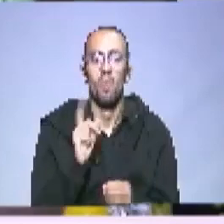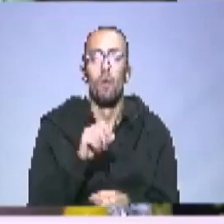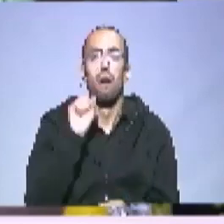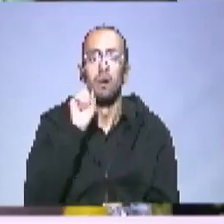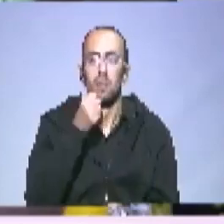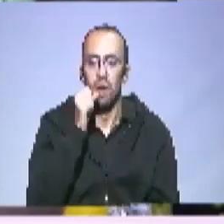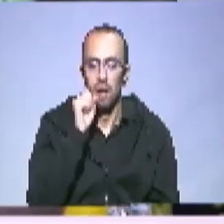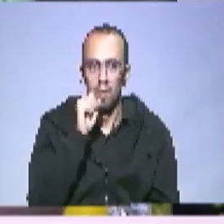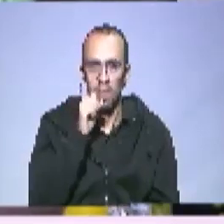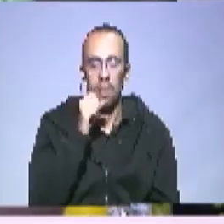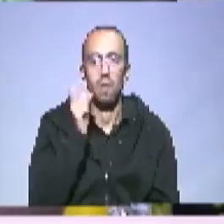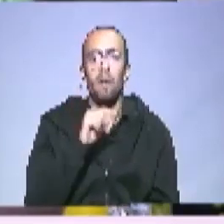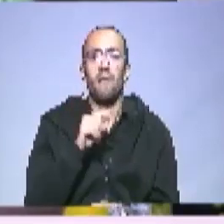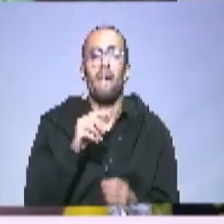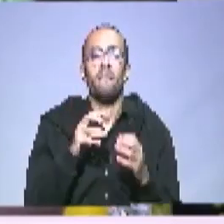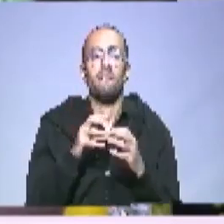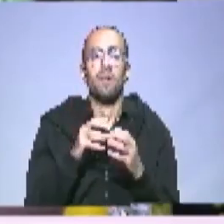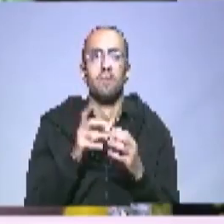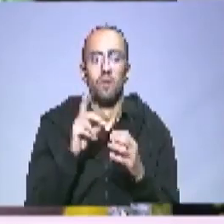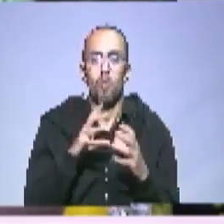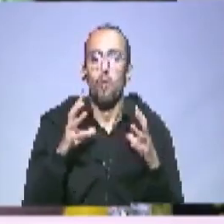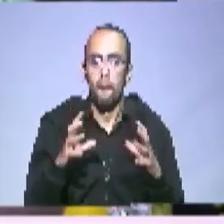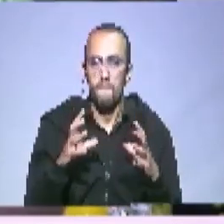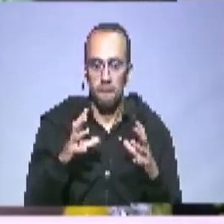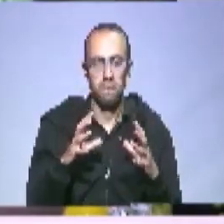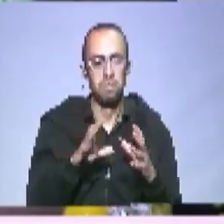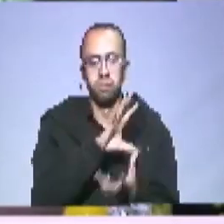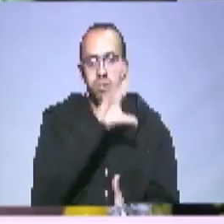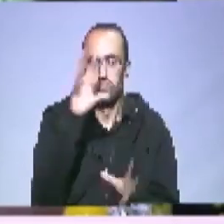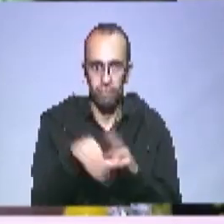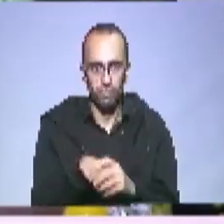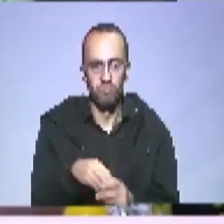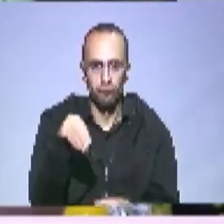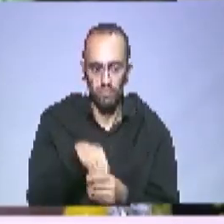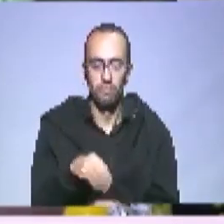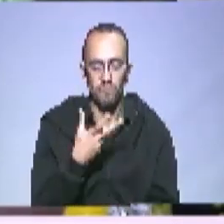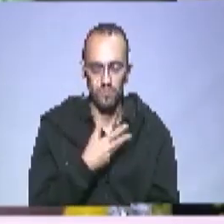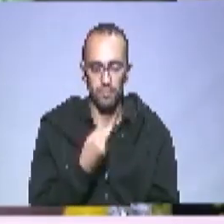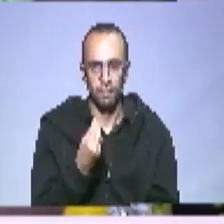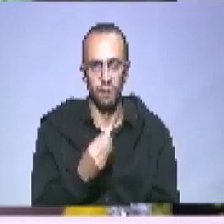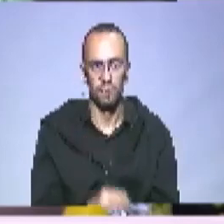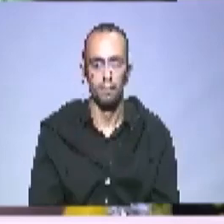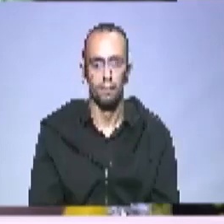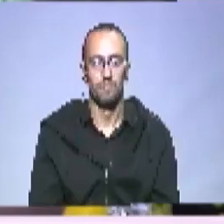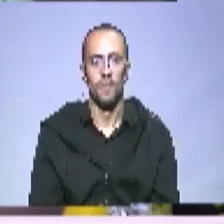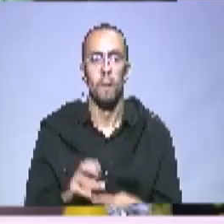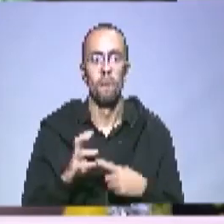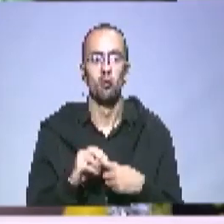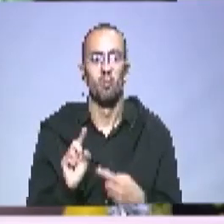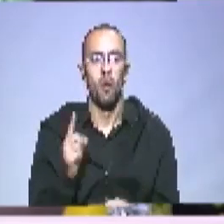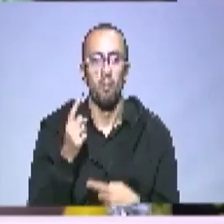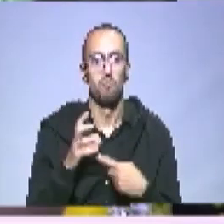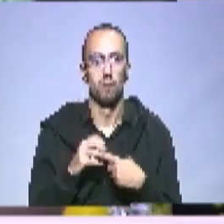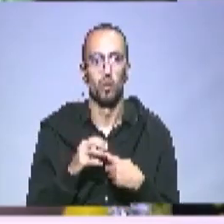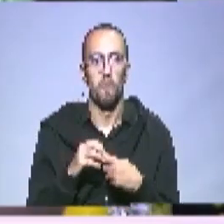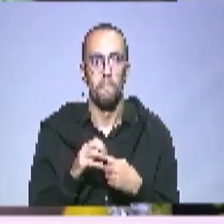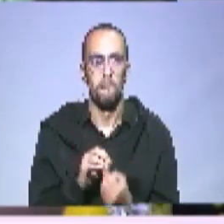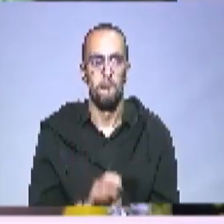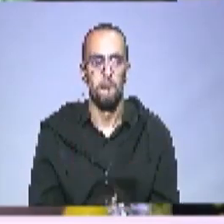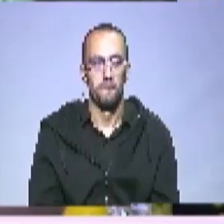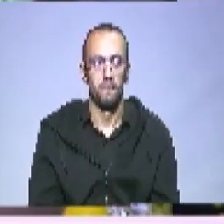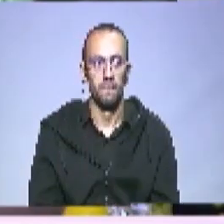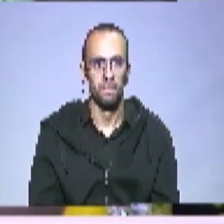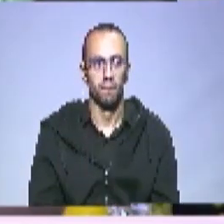اخضر ومعانا كرنب. هننزل بكل الكلام ده كله دلوقتي، بس ناخد معانا المشروم الاول بتاعنا اللي